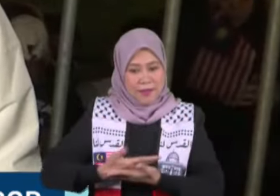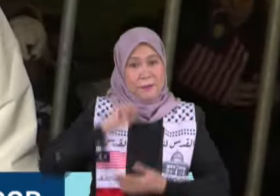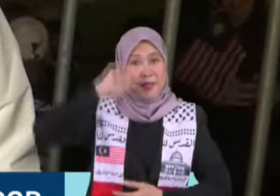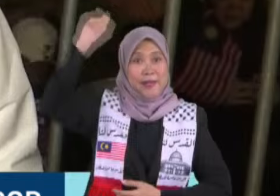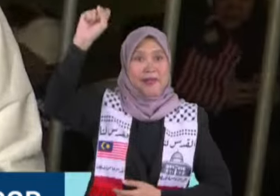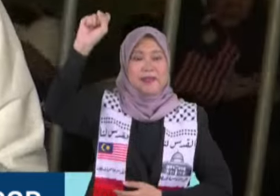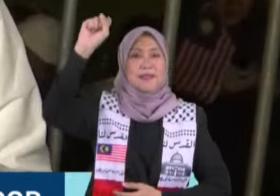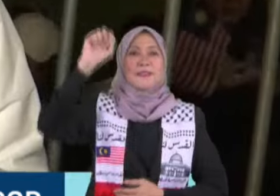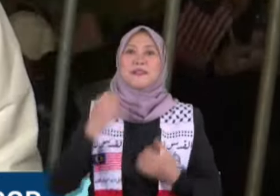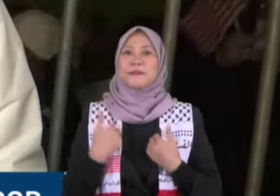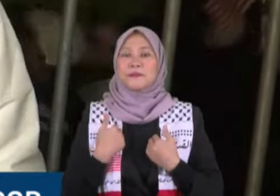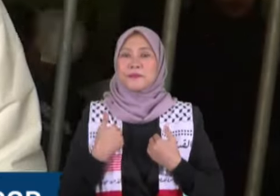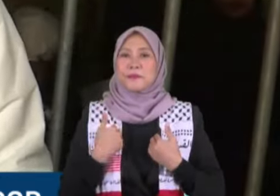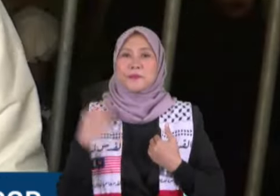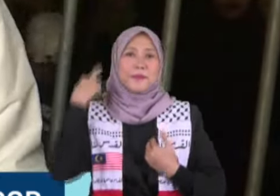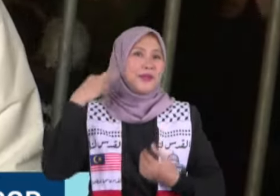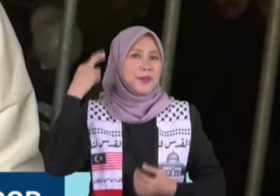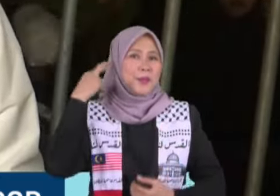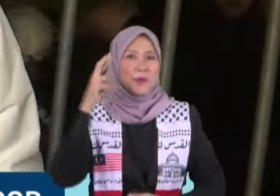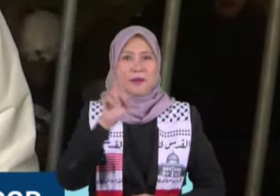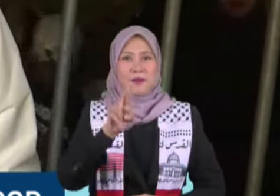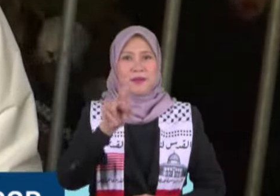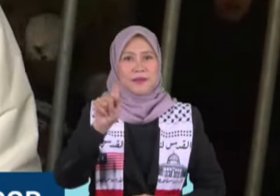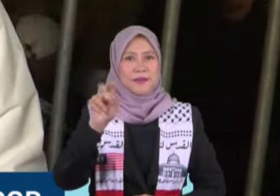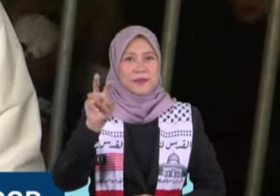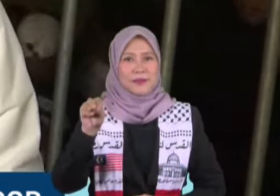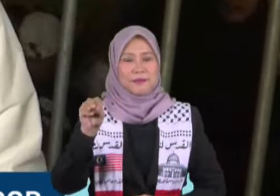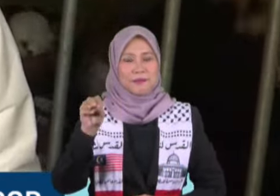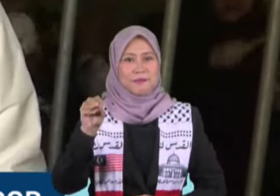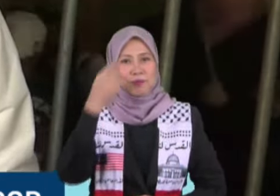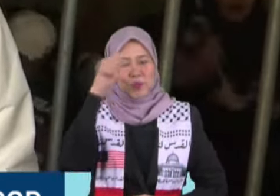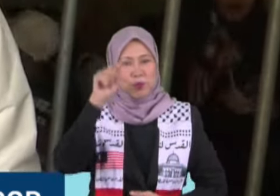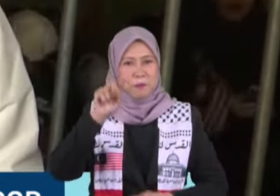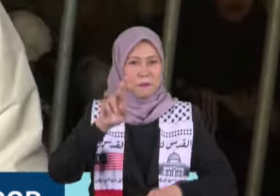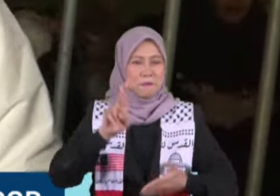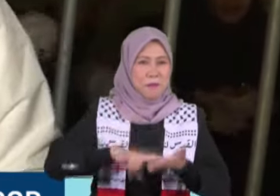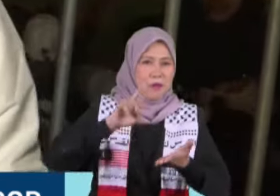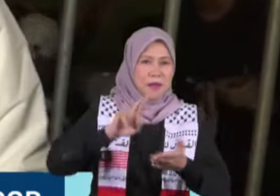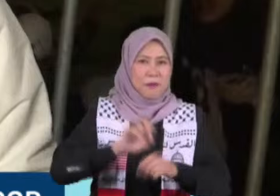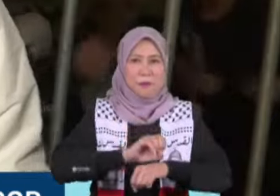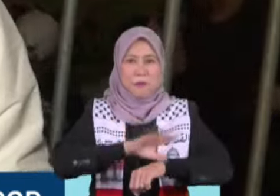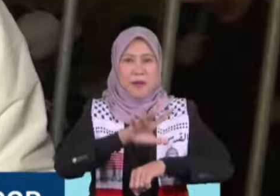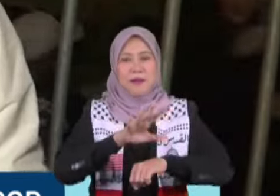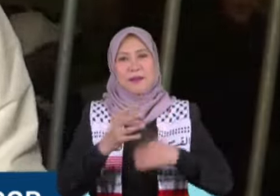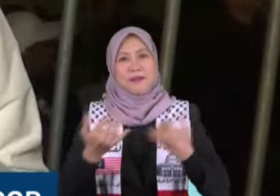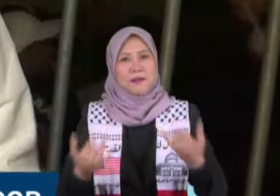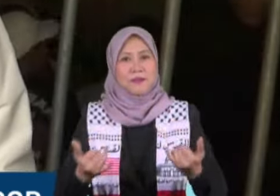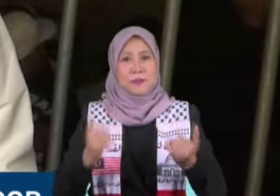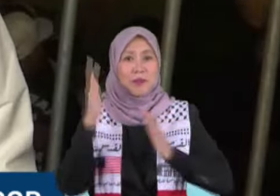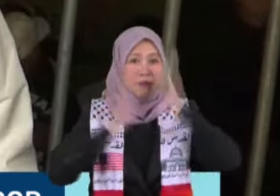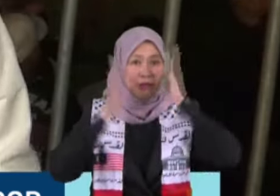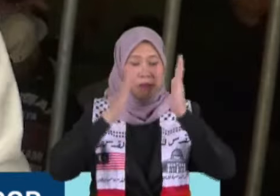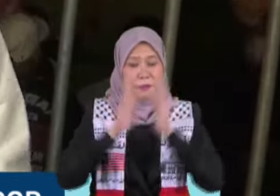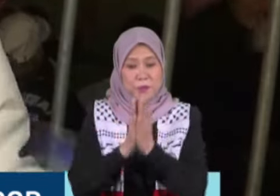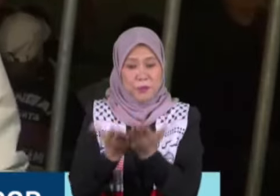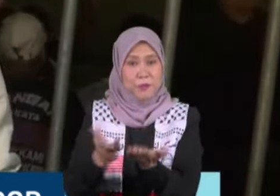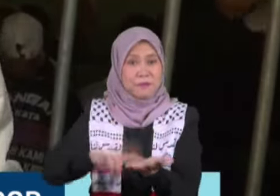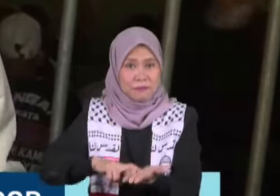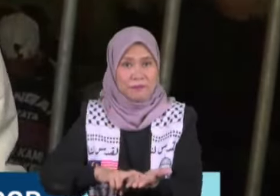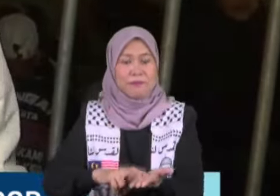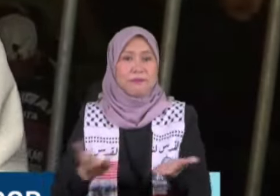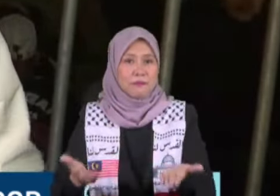buah RTM, radio RTM juga akan diadakan bagi memecah rekod baru dalam Malaysia Book of Record pada malam ini. Dan